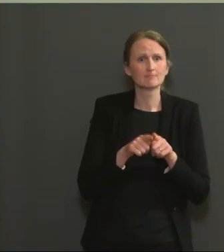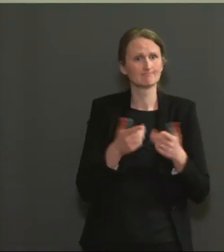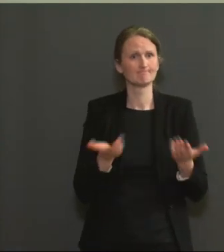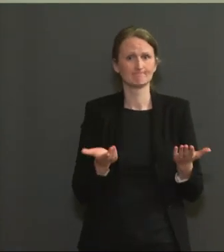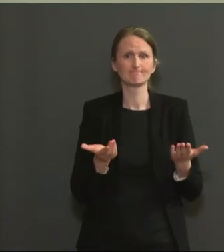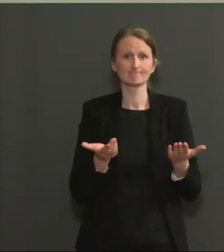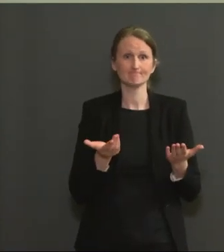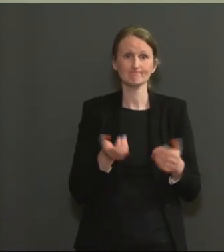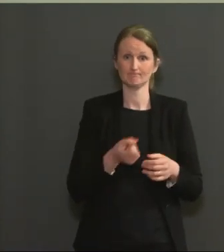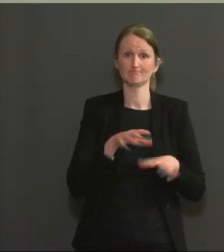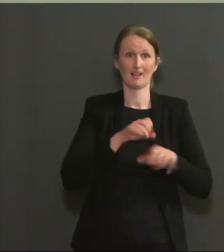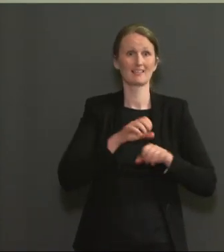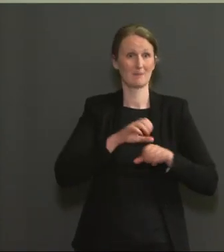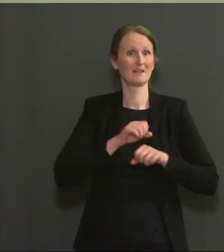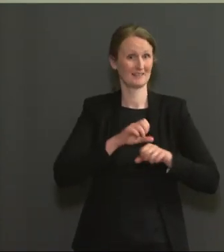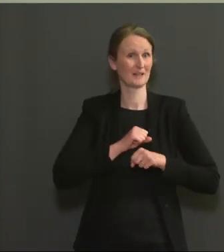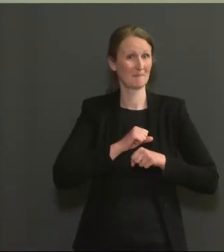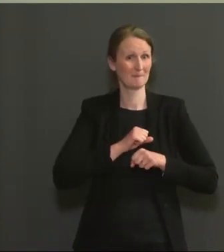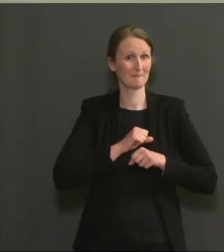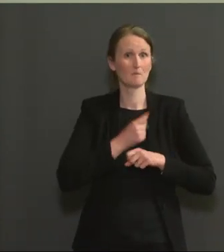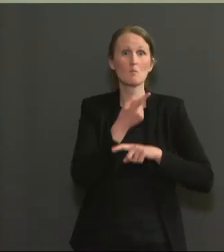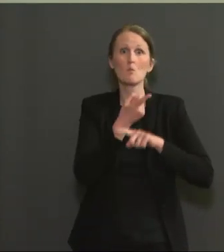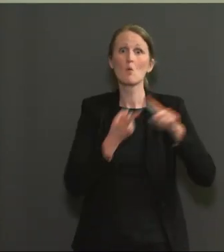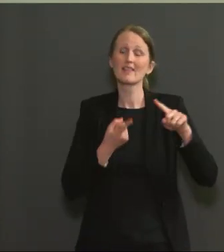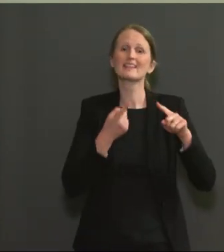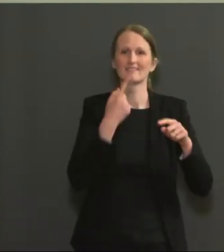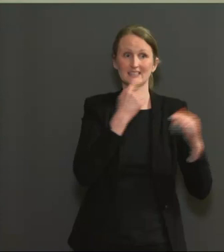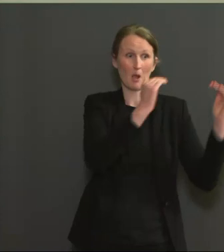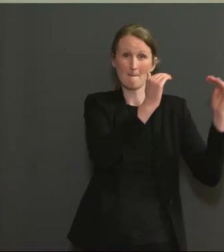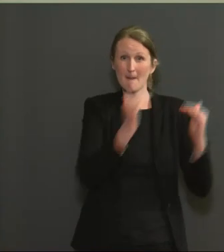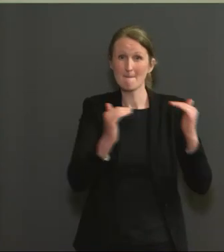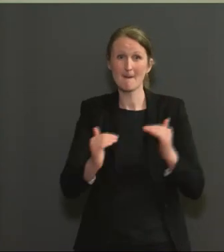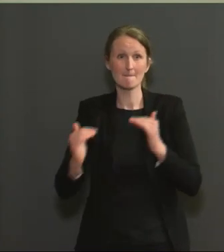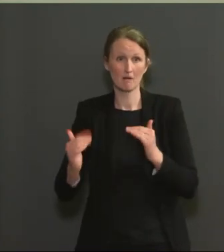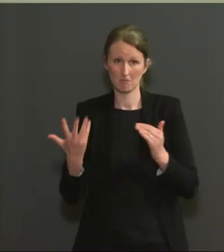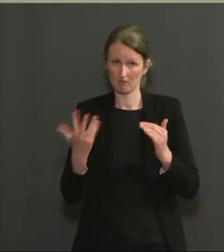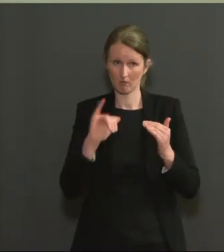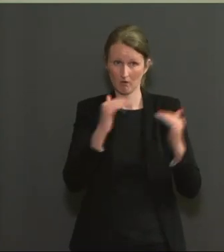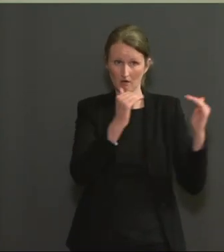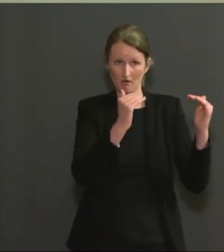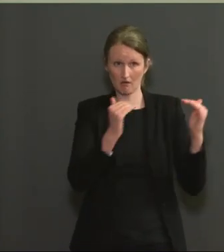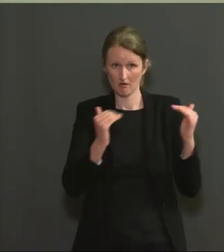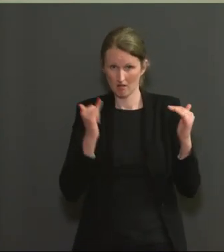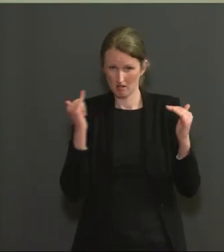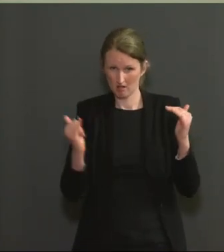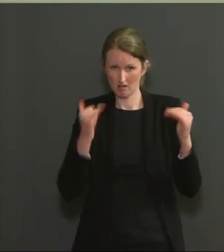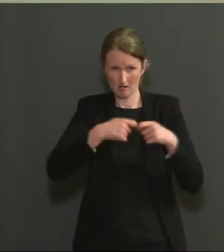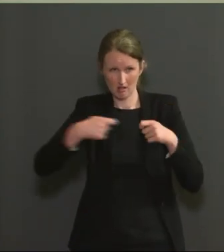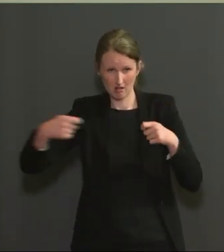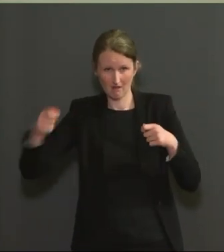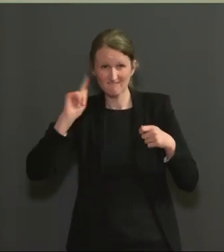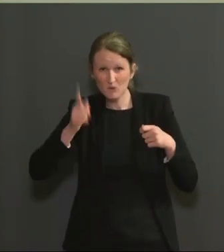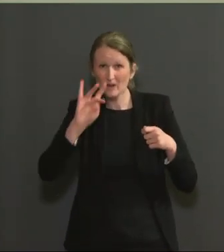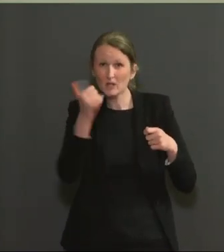de moitié actuellement seulement tous les 46 jours ce qui est beaucoup beaucoup plus long que la diminution que nous avions encore jusqu'il y a peu